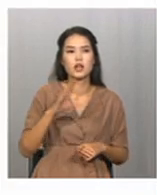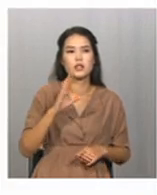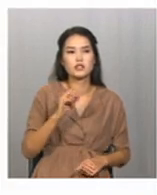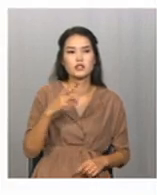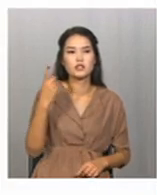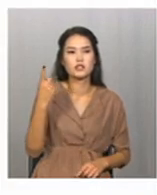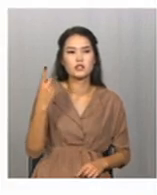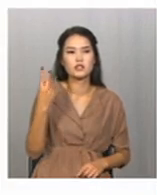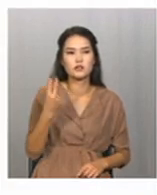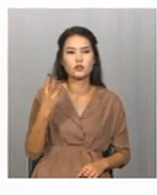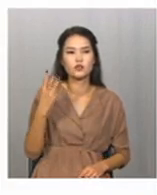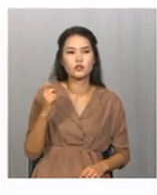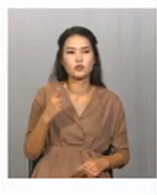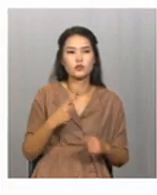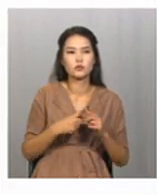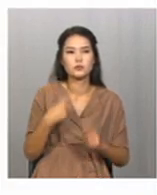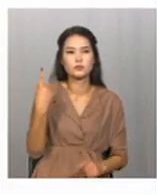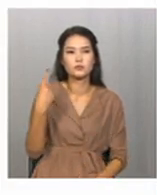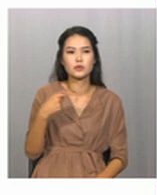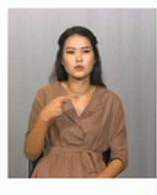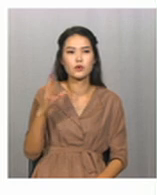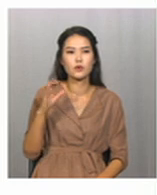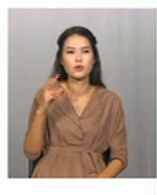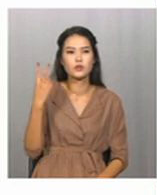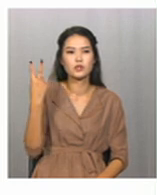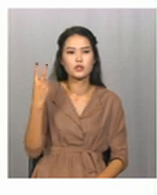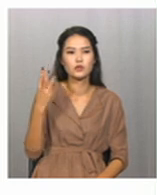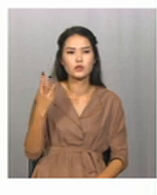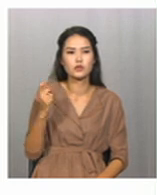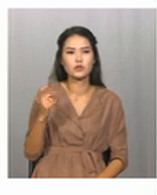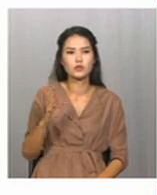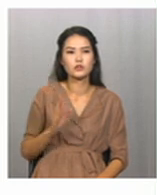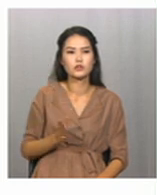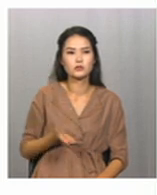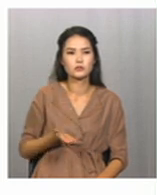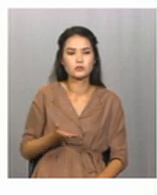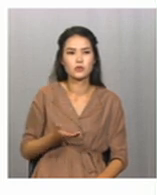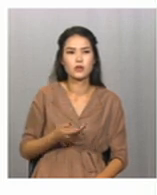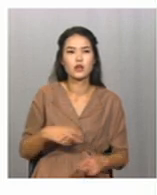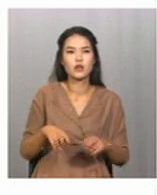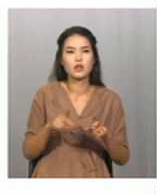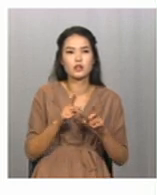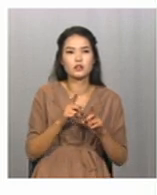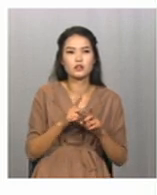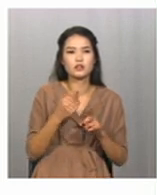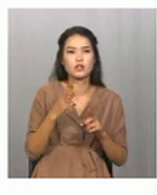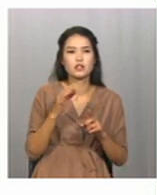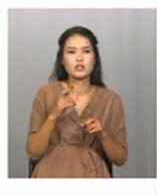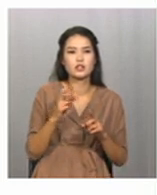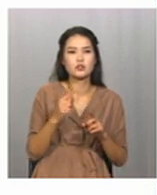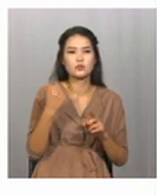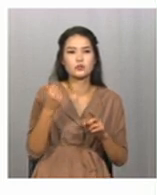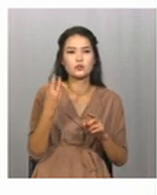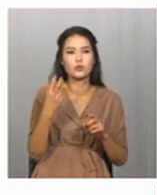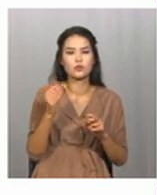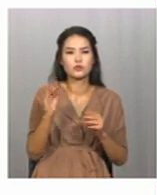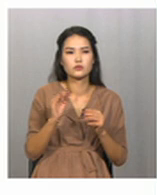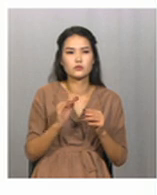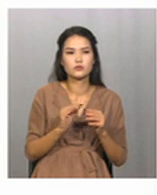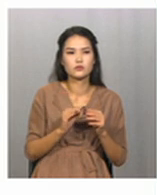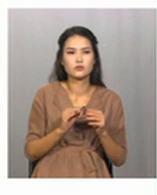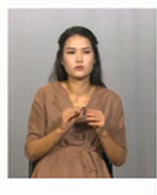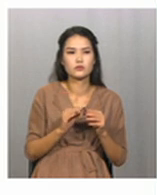3x қосу 1 азайту косинус квадрат 3x. Мына қосу 1-ді жапсаңыздар, синус квадрат 3x азайту косинус квадрат 3x.